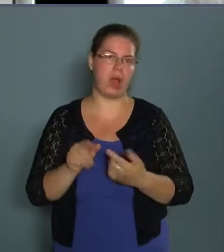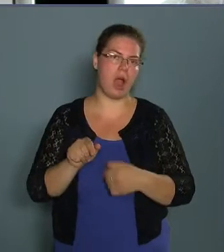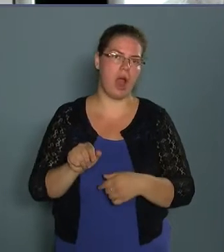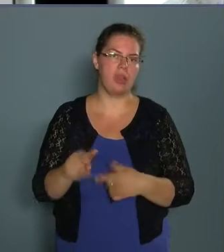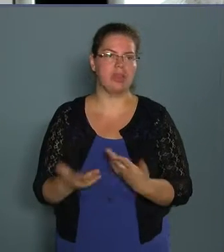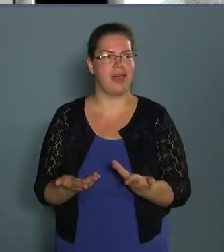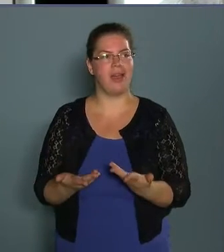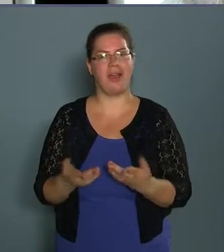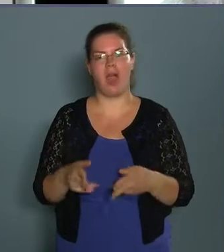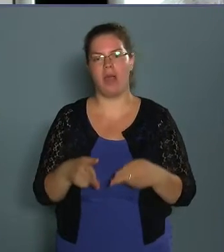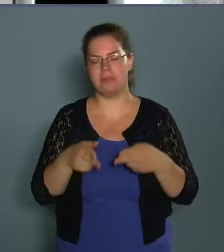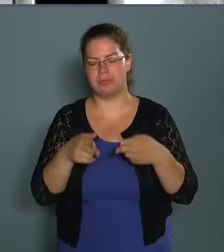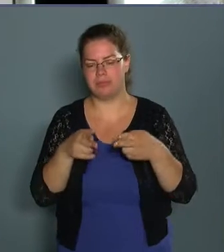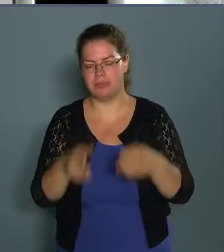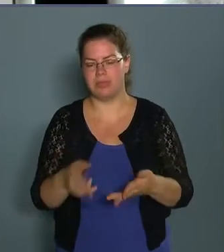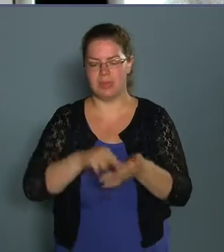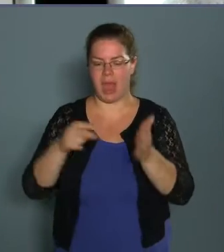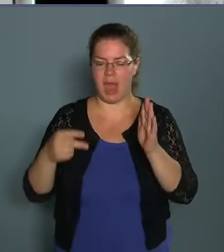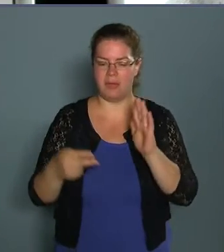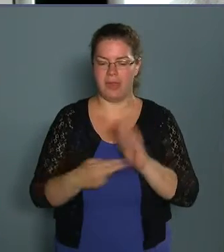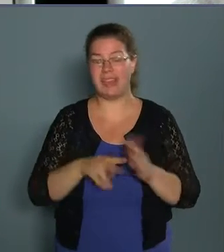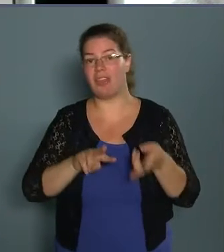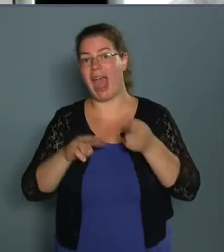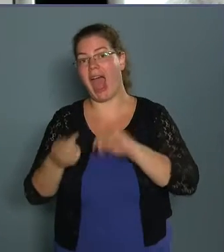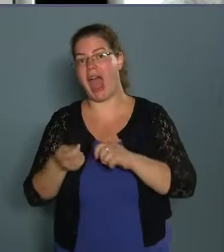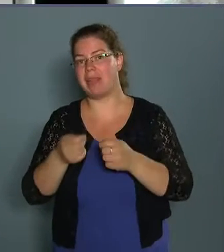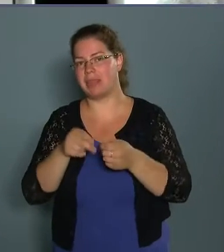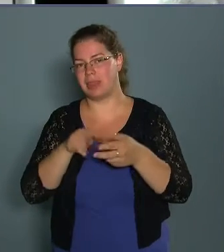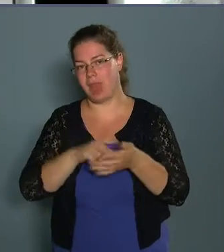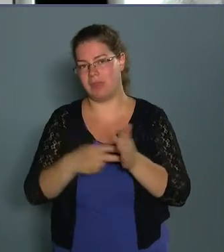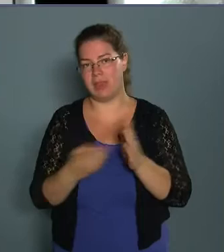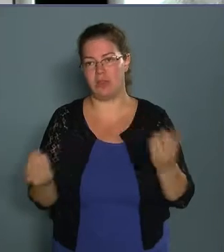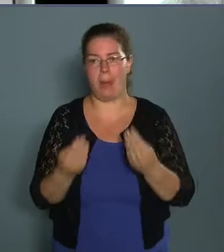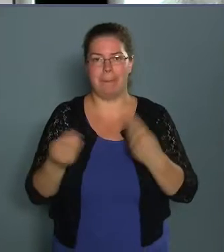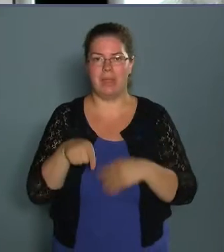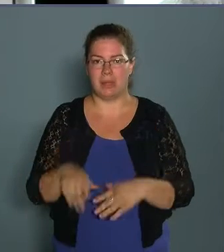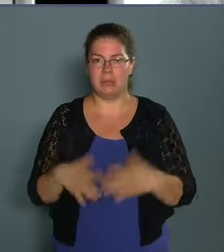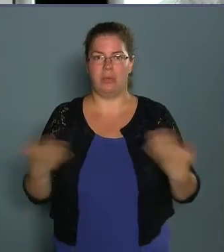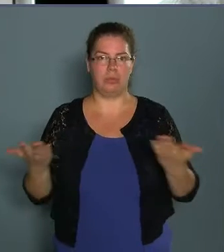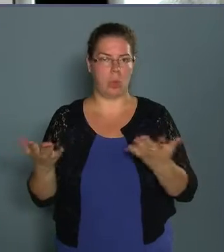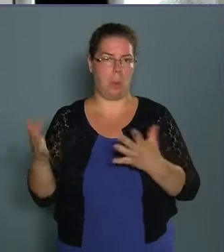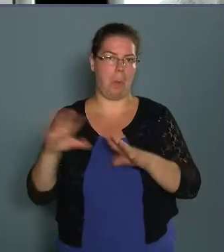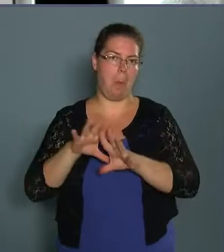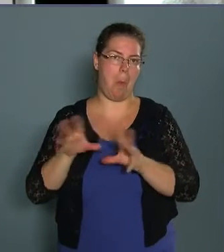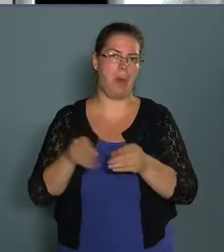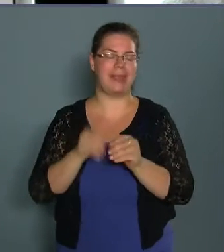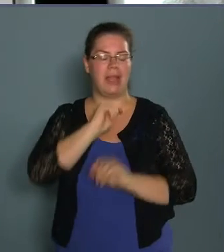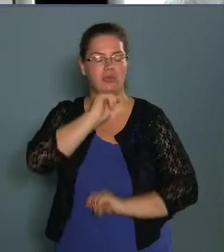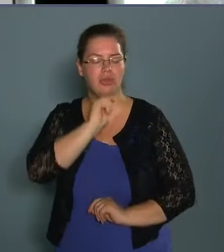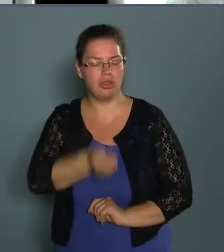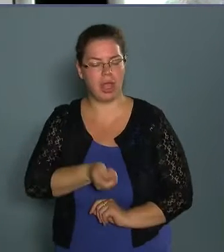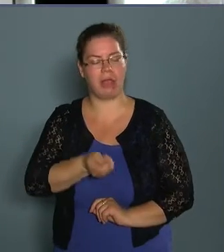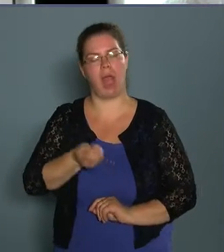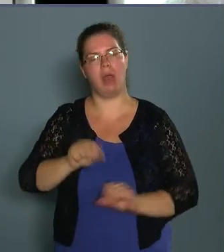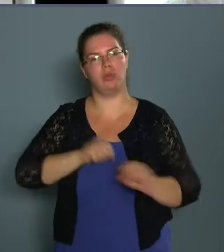a hídnak a tervezésével, áttervezésével, amelyre egy jelentősebb összeget